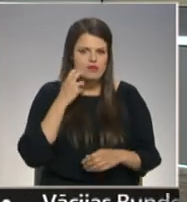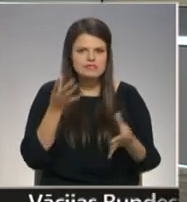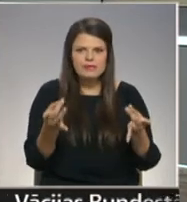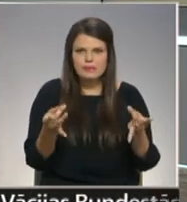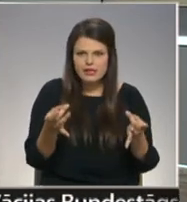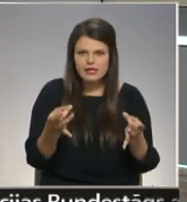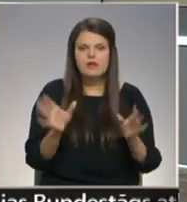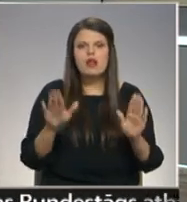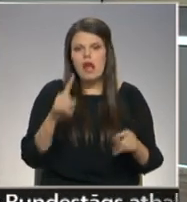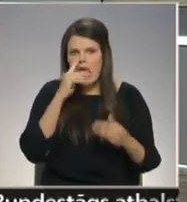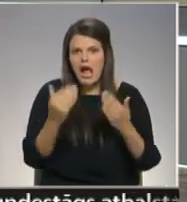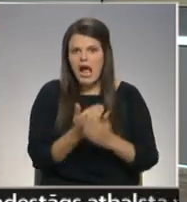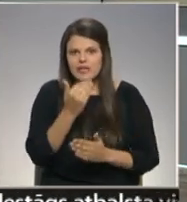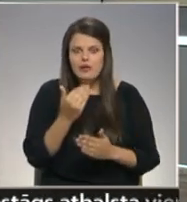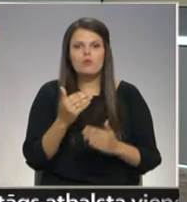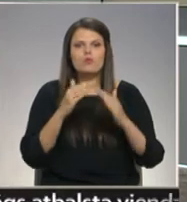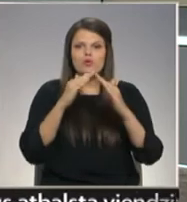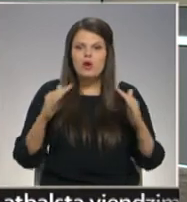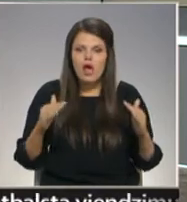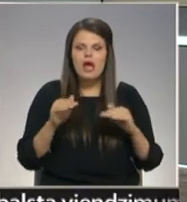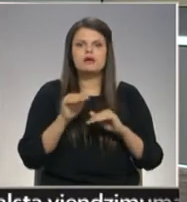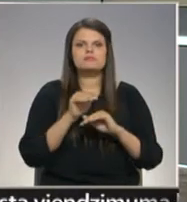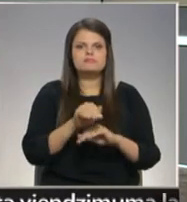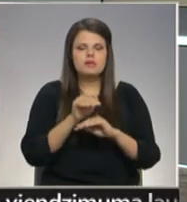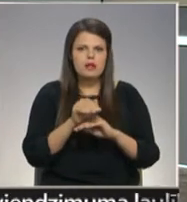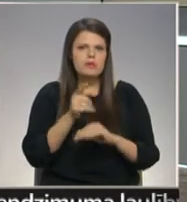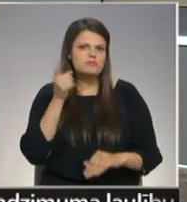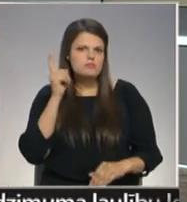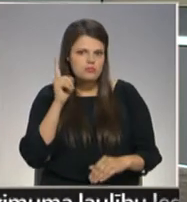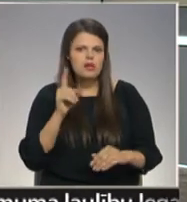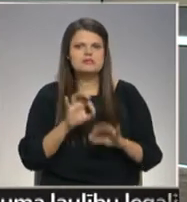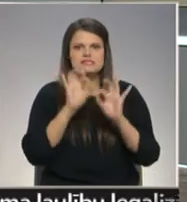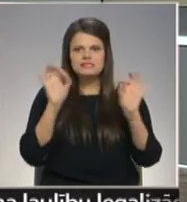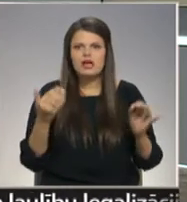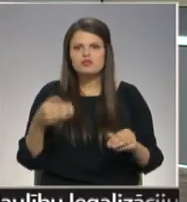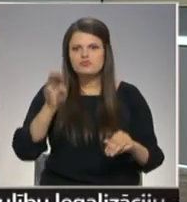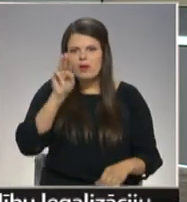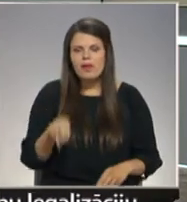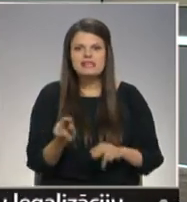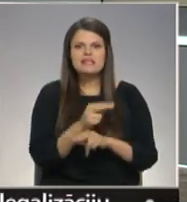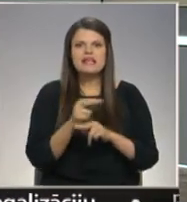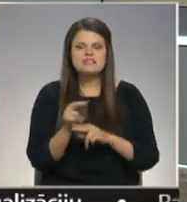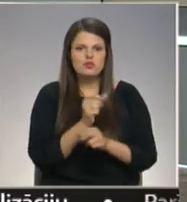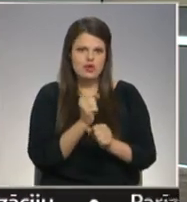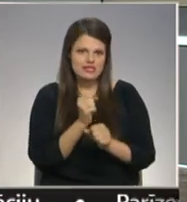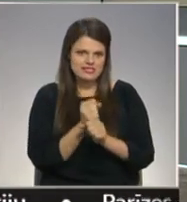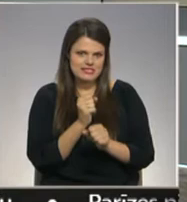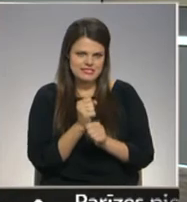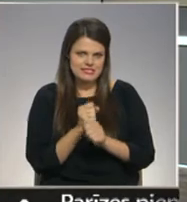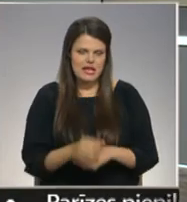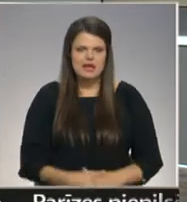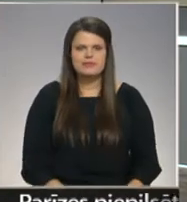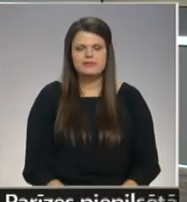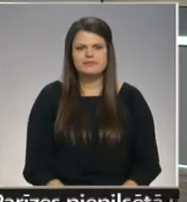Lai atjaunot un saglabāt ēkas autentiskumu, šomēnes baznīcā sākti restaurācijas darbi. Par to un vēsturi